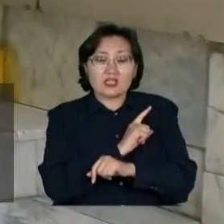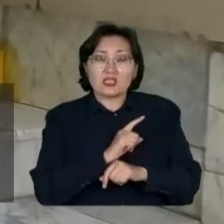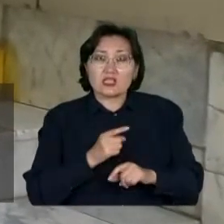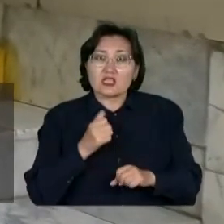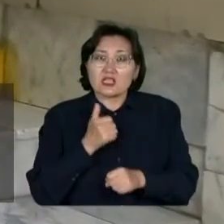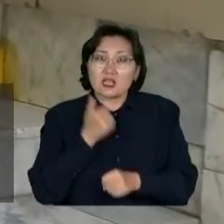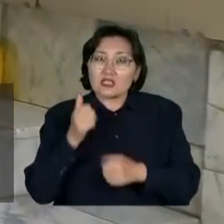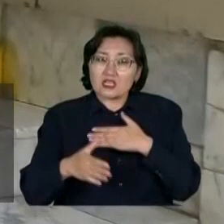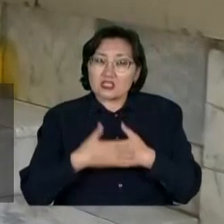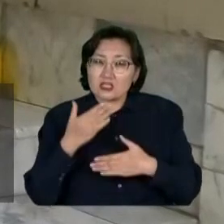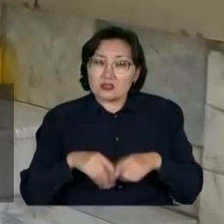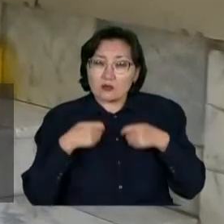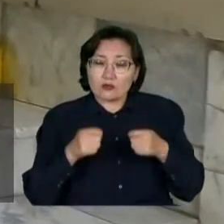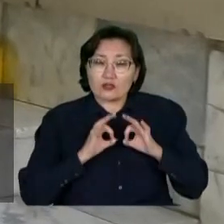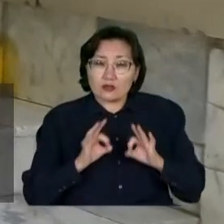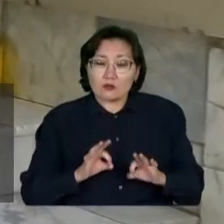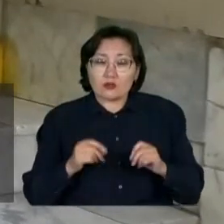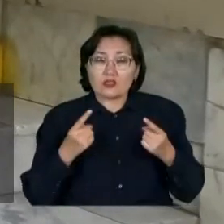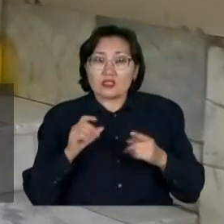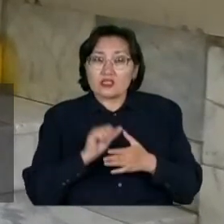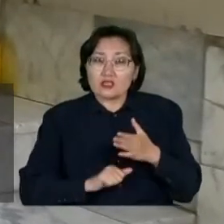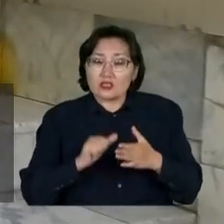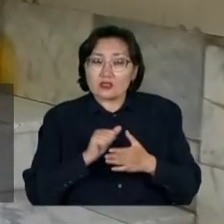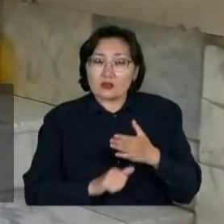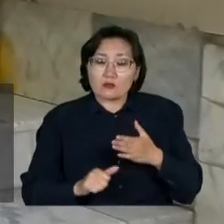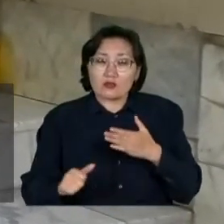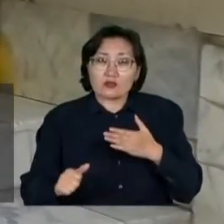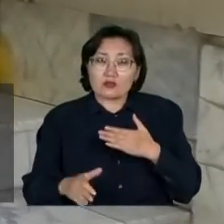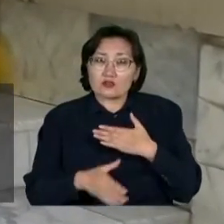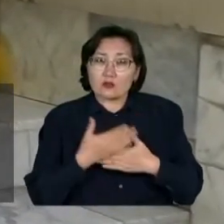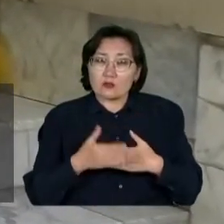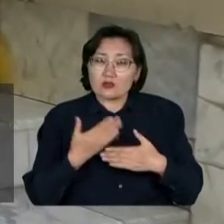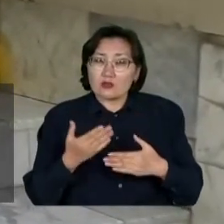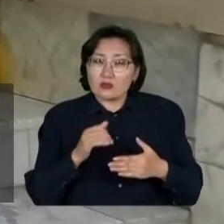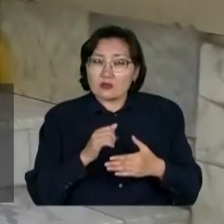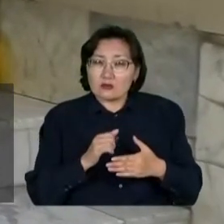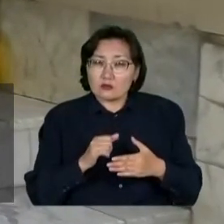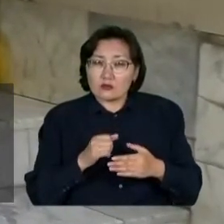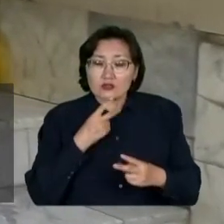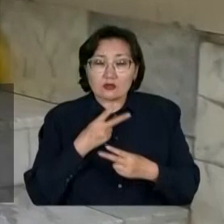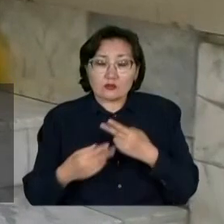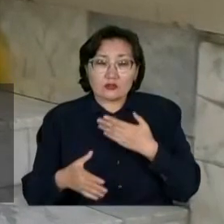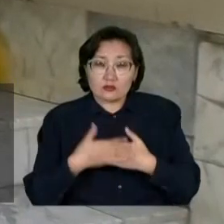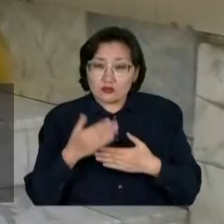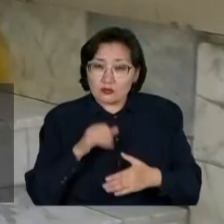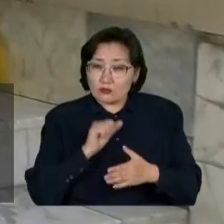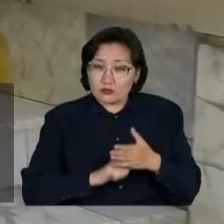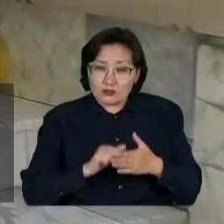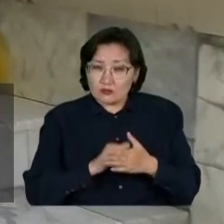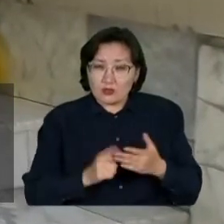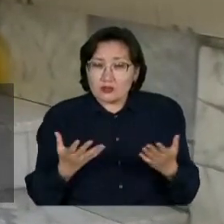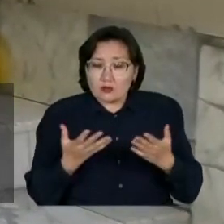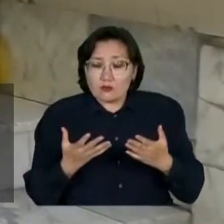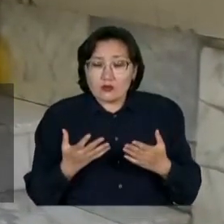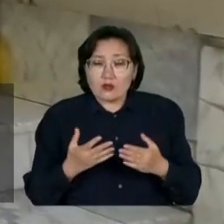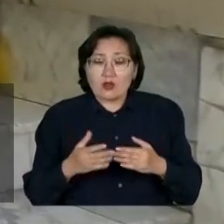да өзінің сөзінде не себепті бас бостан айыру жазасын оны негіздемеді. Неге ондай адамдар қоғамнан оқшаулау керек? Енді қылмыстың